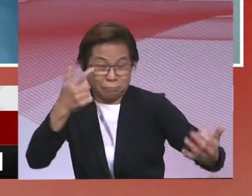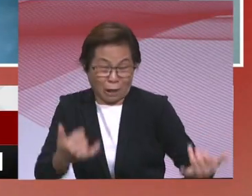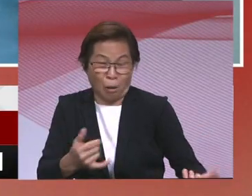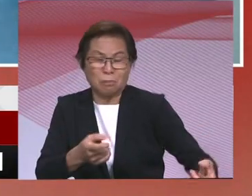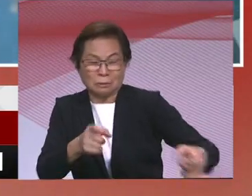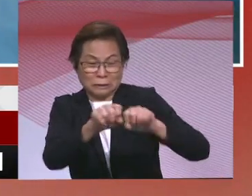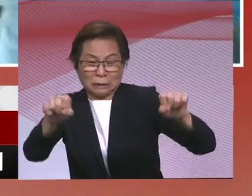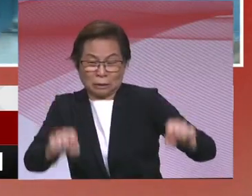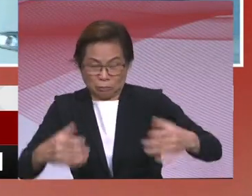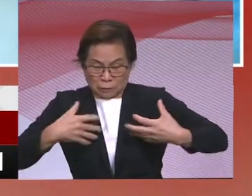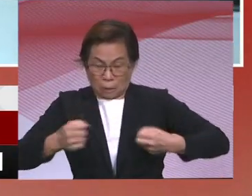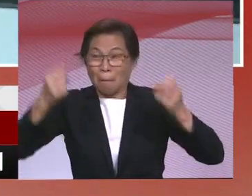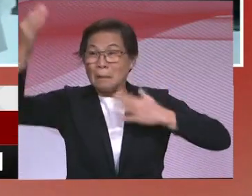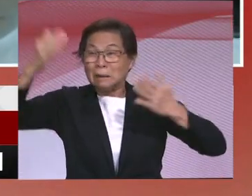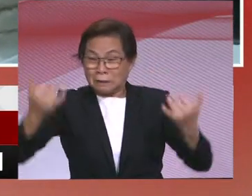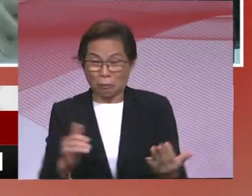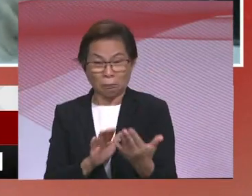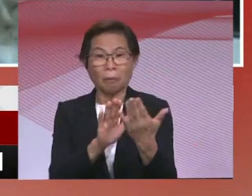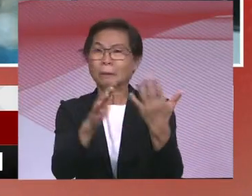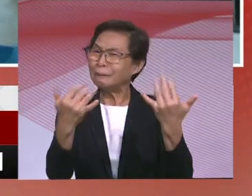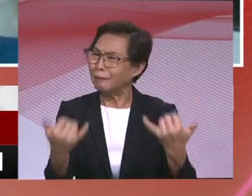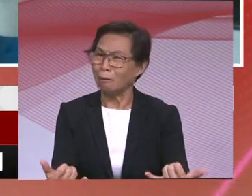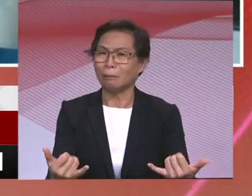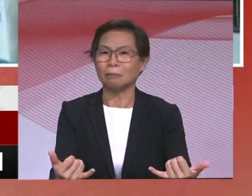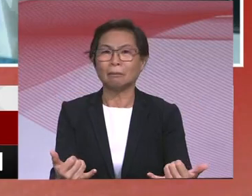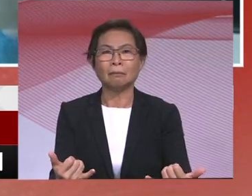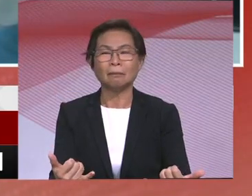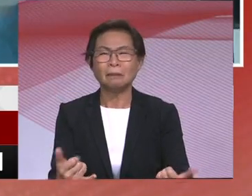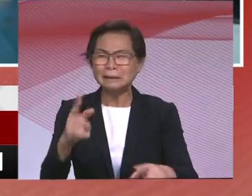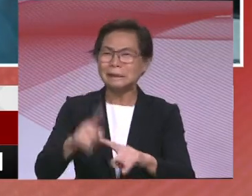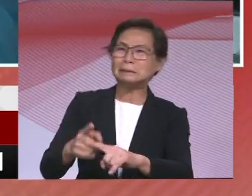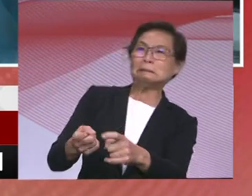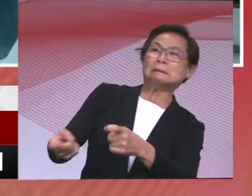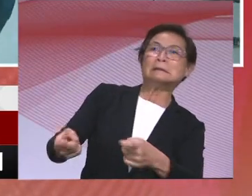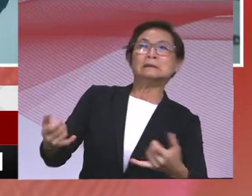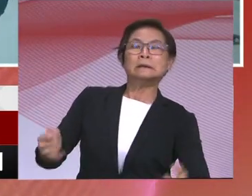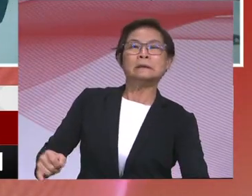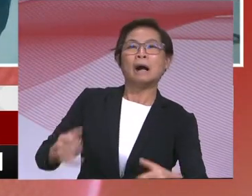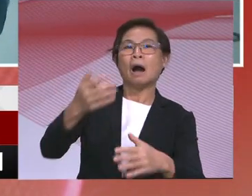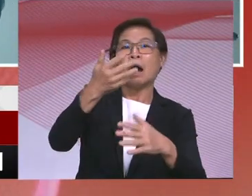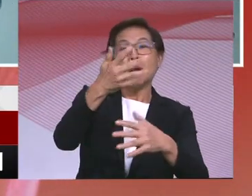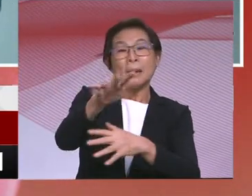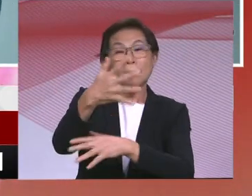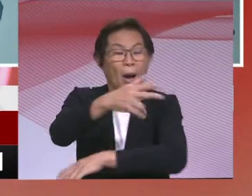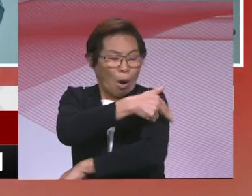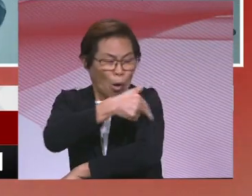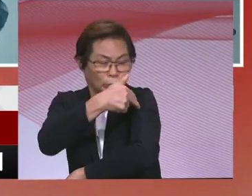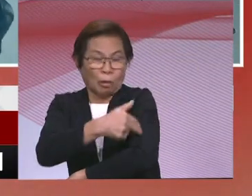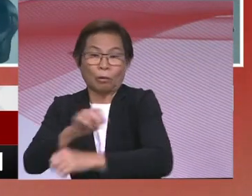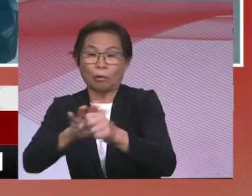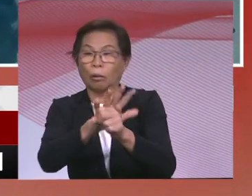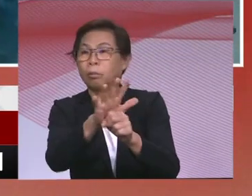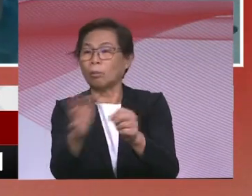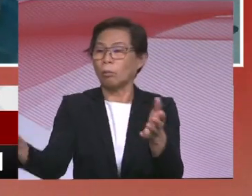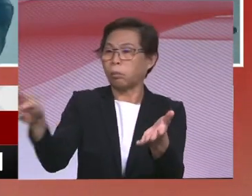sistem kesehatan yang sedang kita hadapi sekarang tamanya 15 buah Hospital coffee